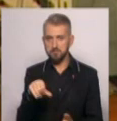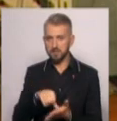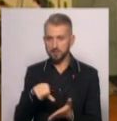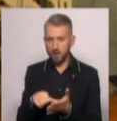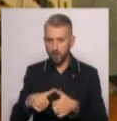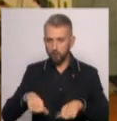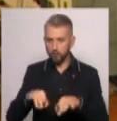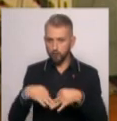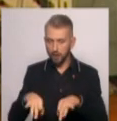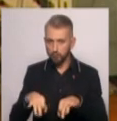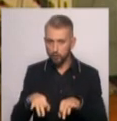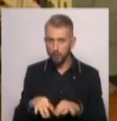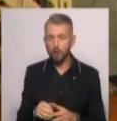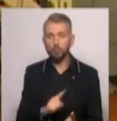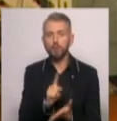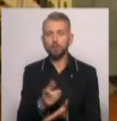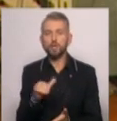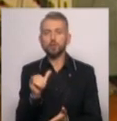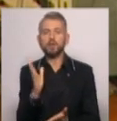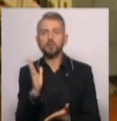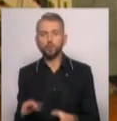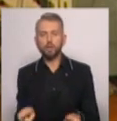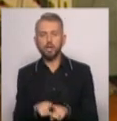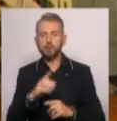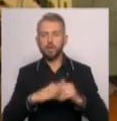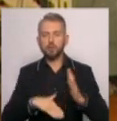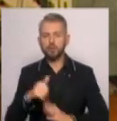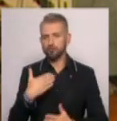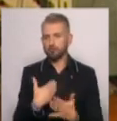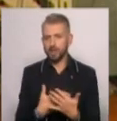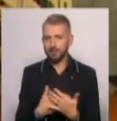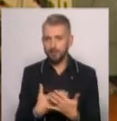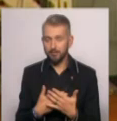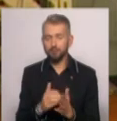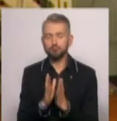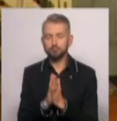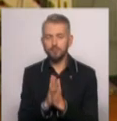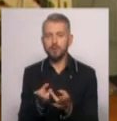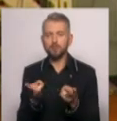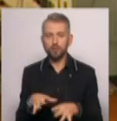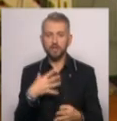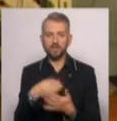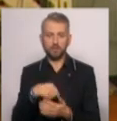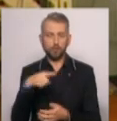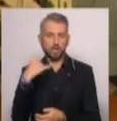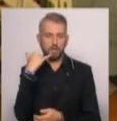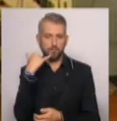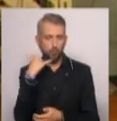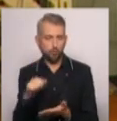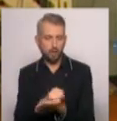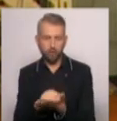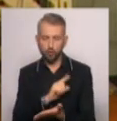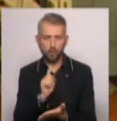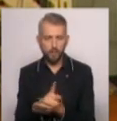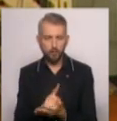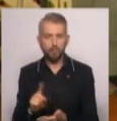транспортно. Тому обов'язково, якщо у вас будуть ось такі практичні приклади, залишайте номери телефонів редактору обов'язково, щоб